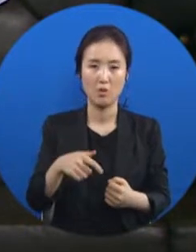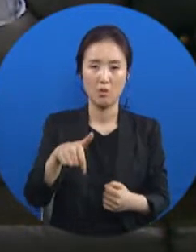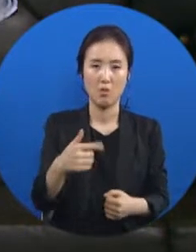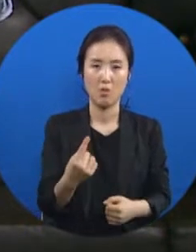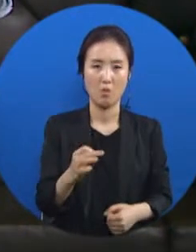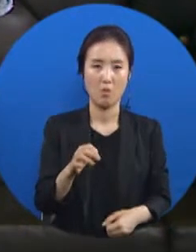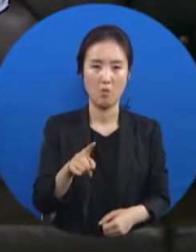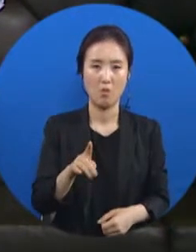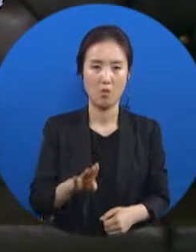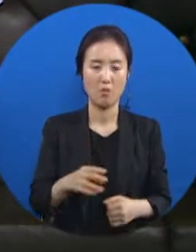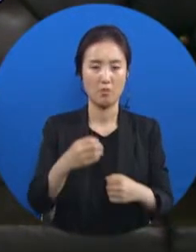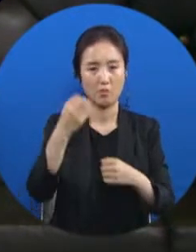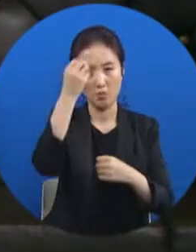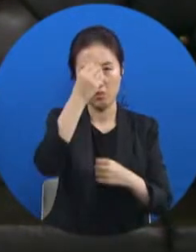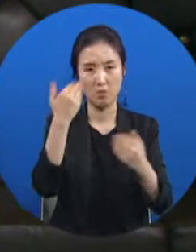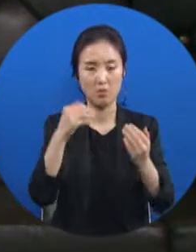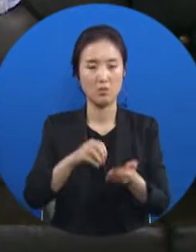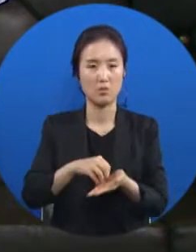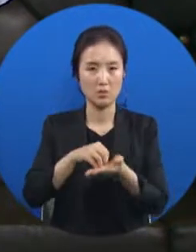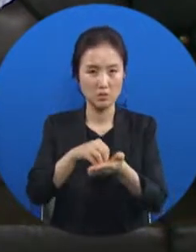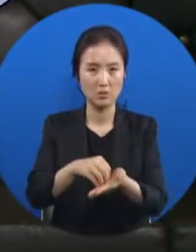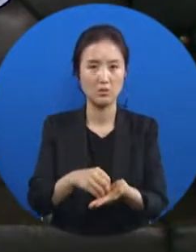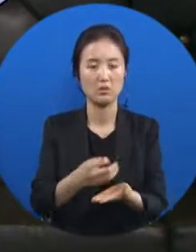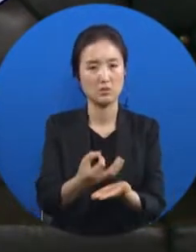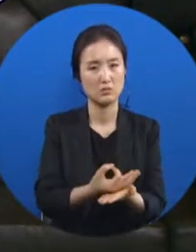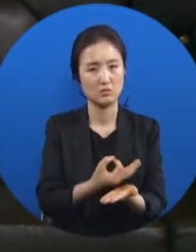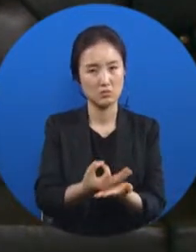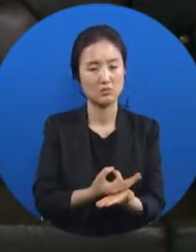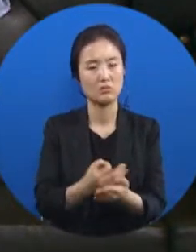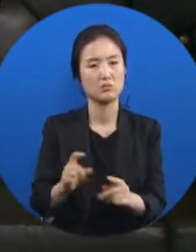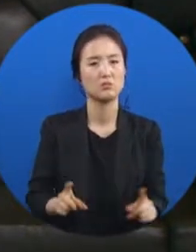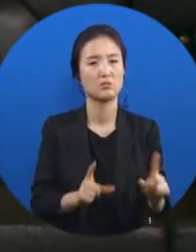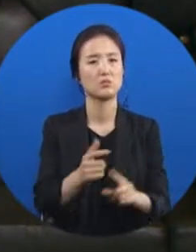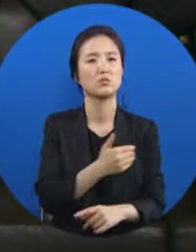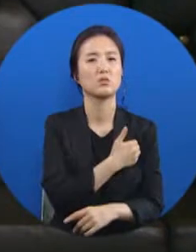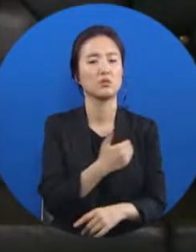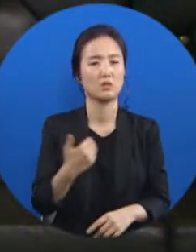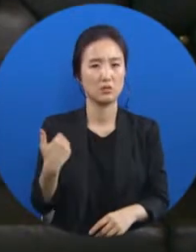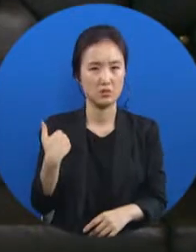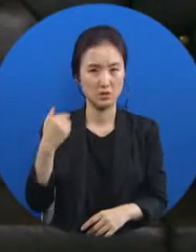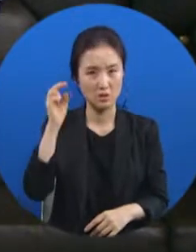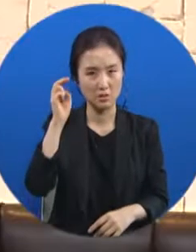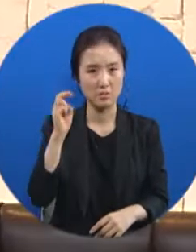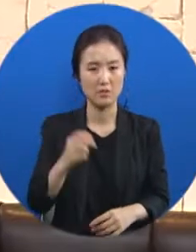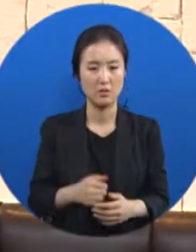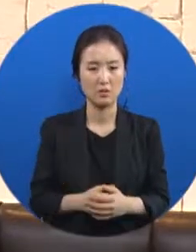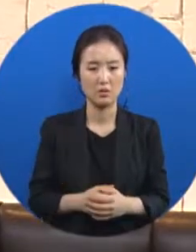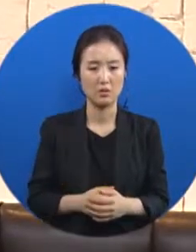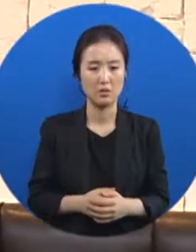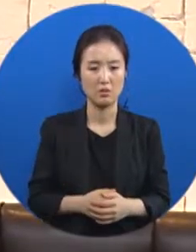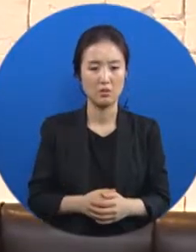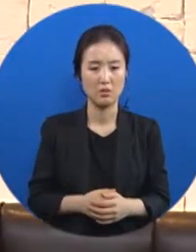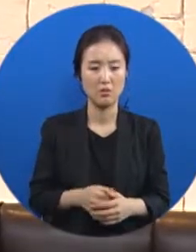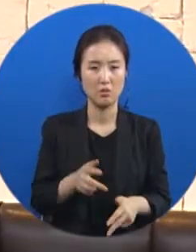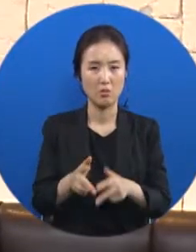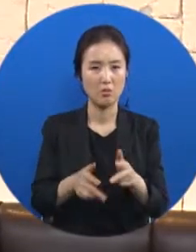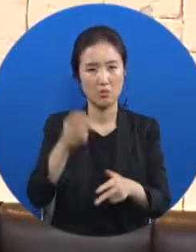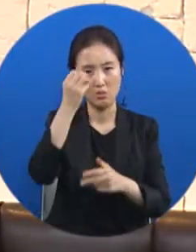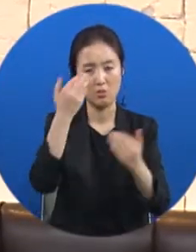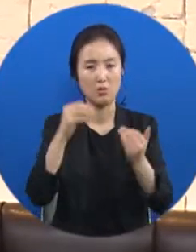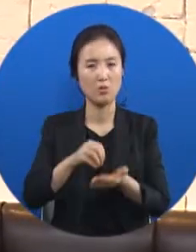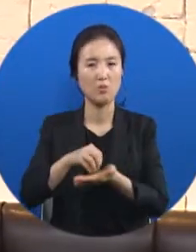네가 취업을 하고 어? 앞으로 잘 먹고 살 텐데 너 공고 못 가서 어떡하냐. 아버지 죄송해요. 아버지